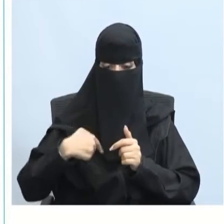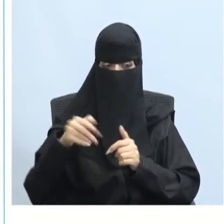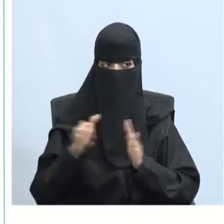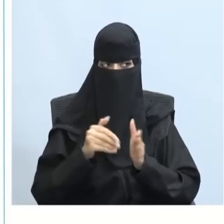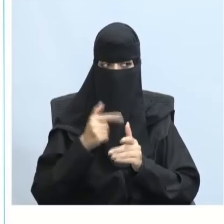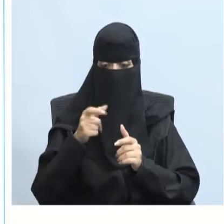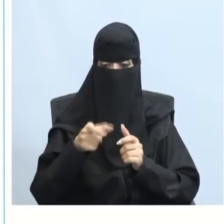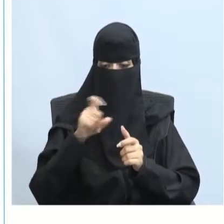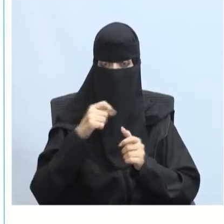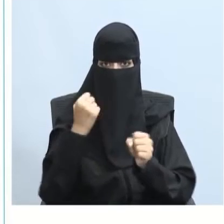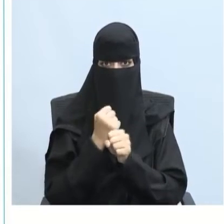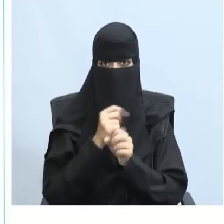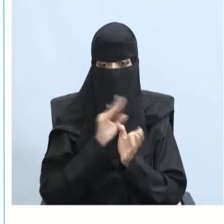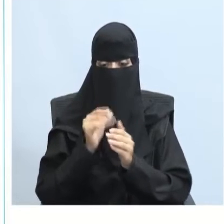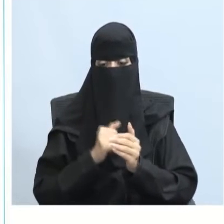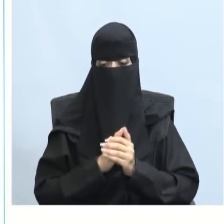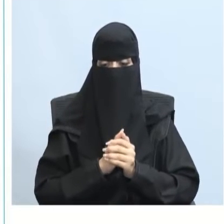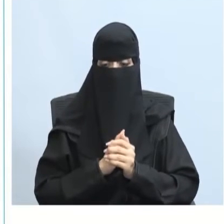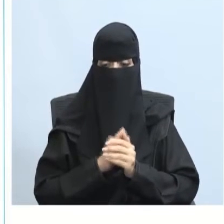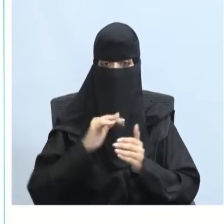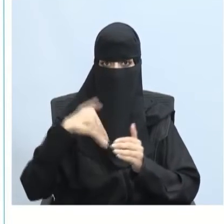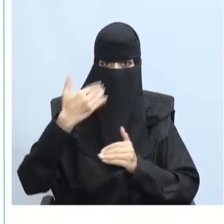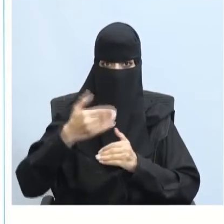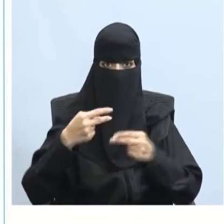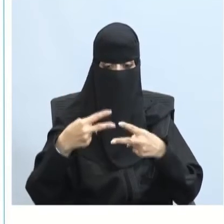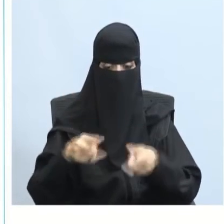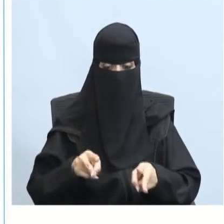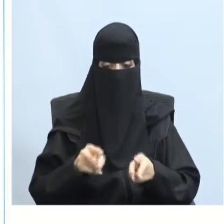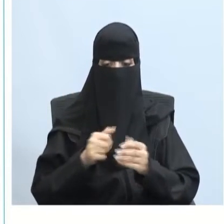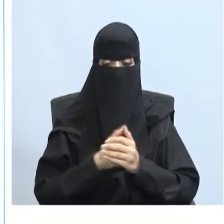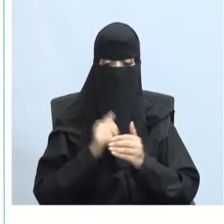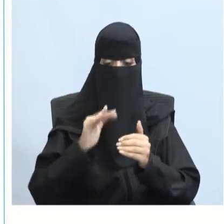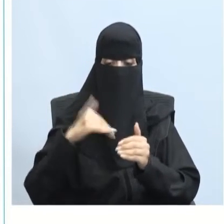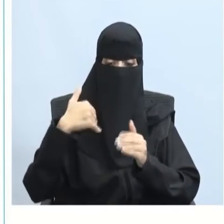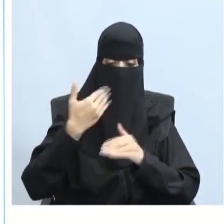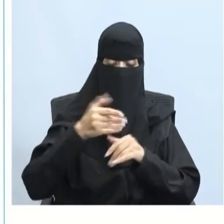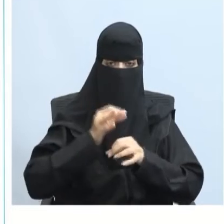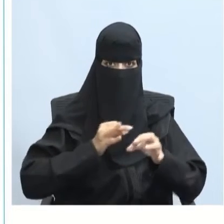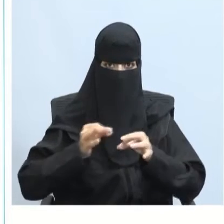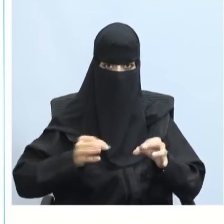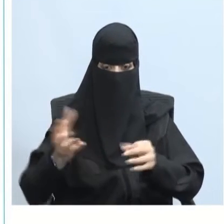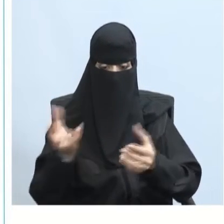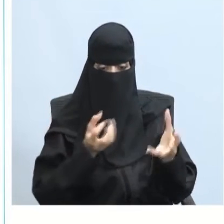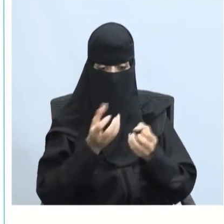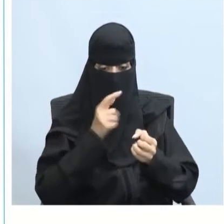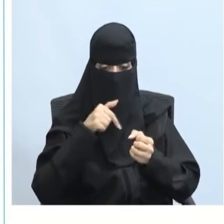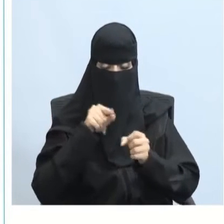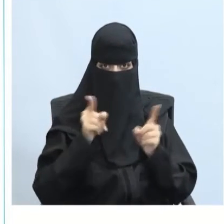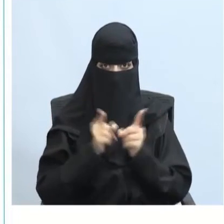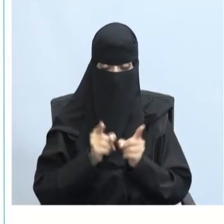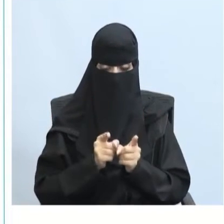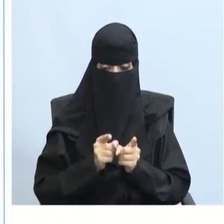والدور الافتراضي اضغط على موافق اوكي اضغط على علامه التبيب مخطط